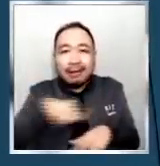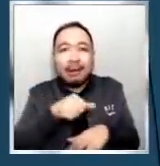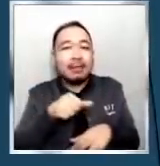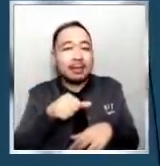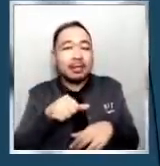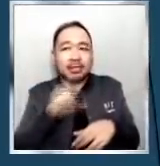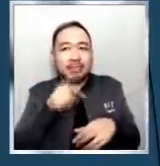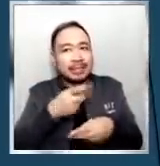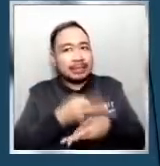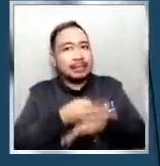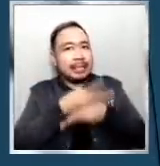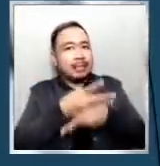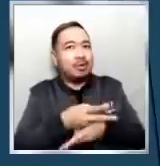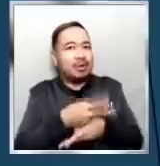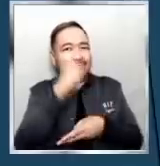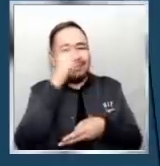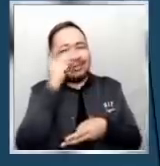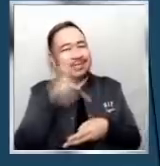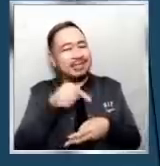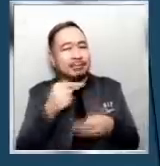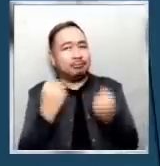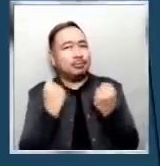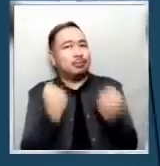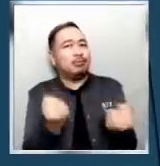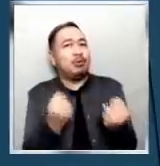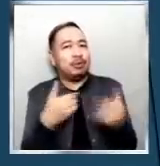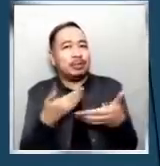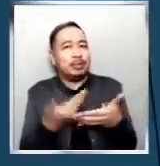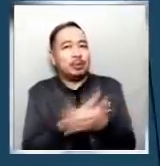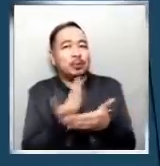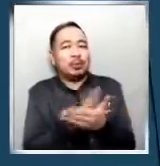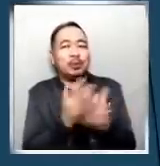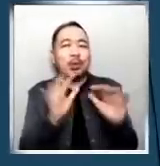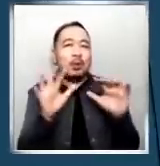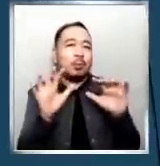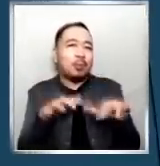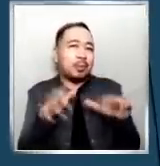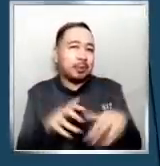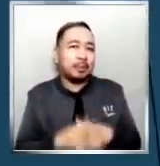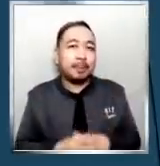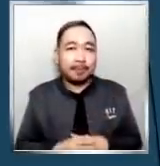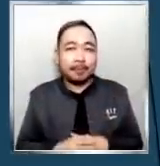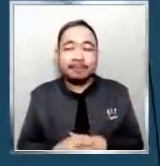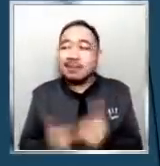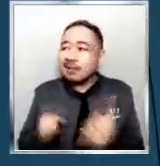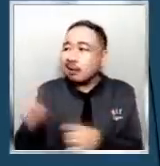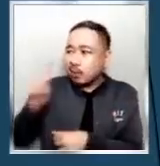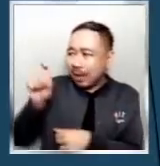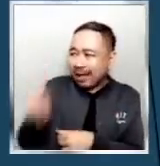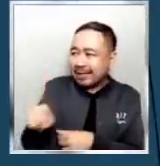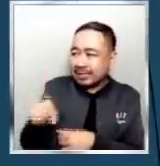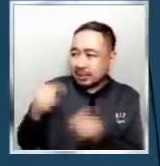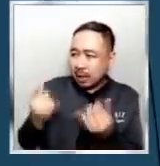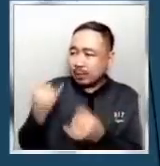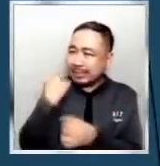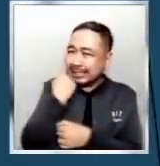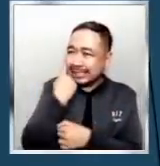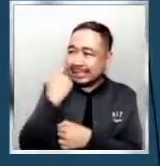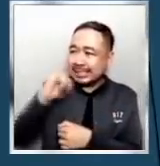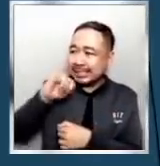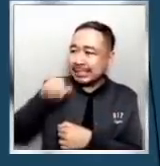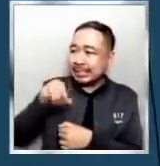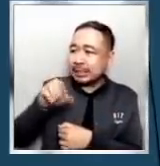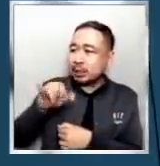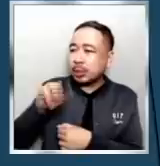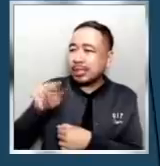may kalakasan. Ito po ang mapaparating na bagyong Kiko. O, pag-usapan naman natin yung Julina, Raymond. Oo, ano ang pinakahuling